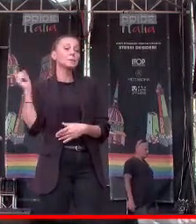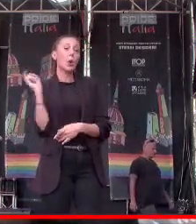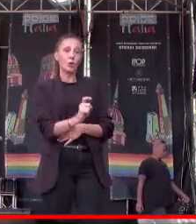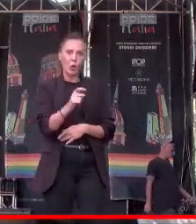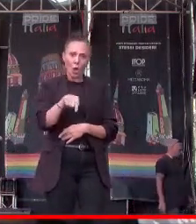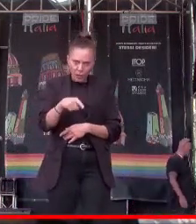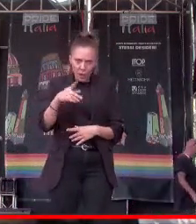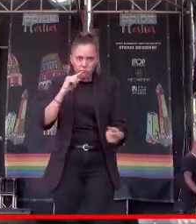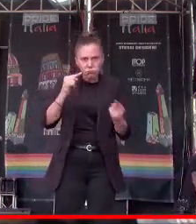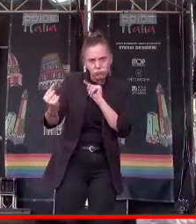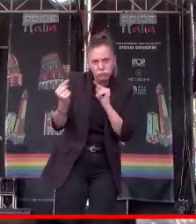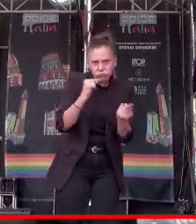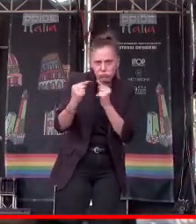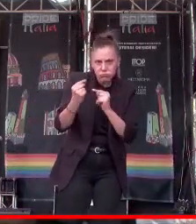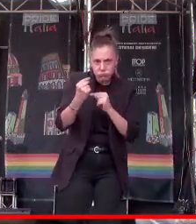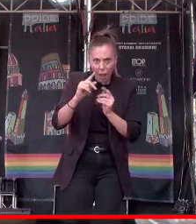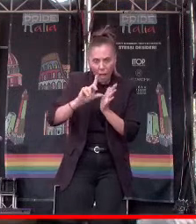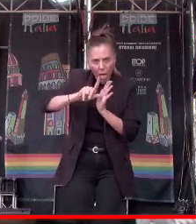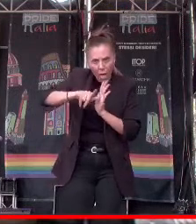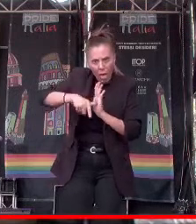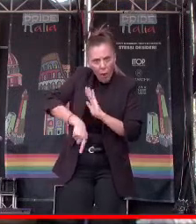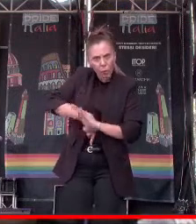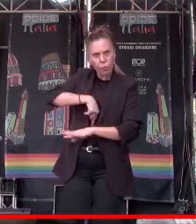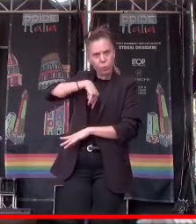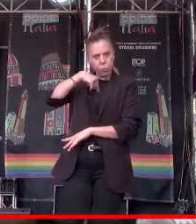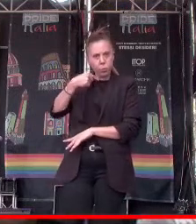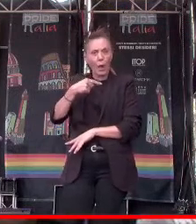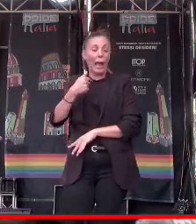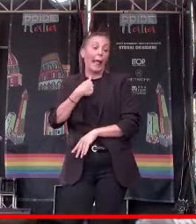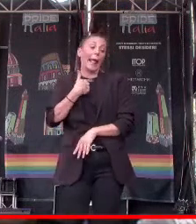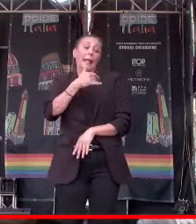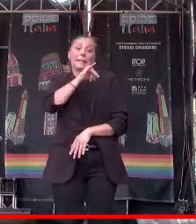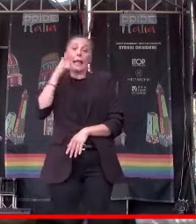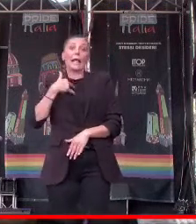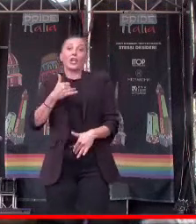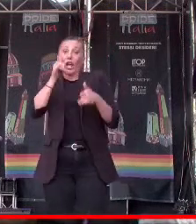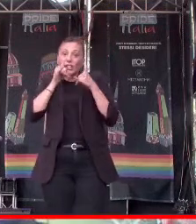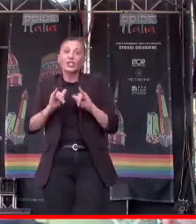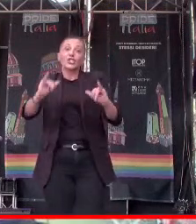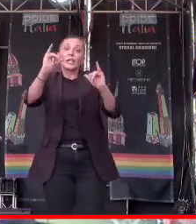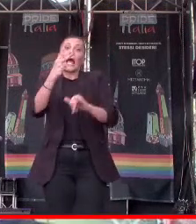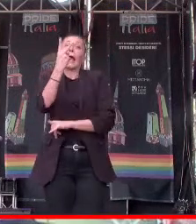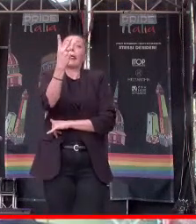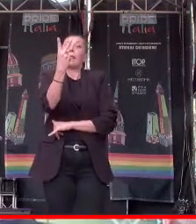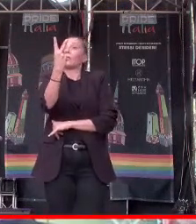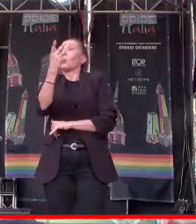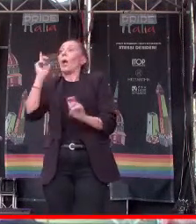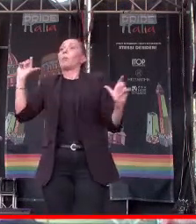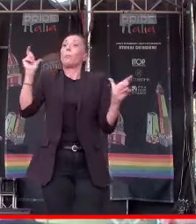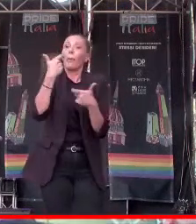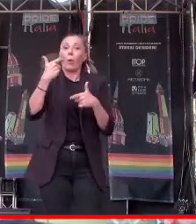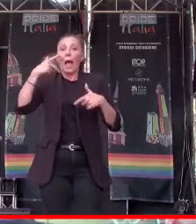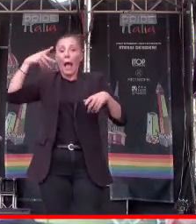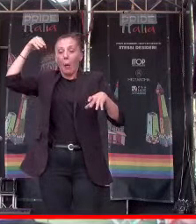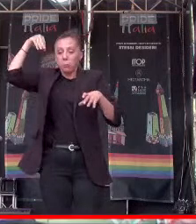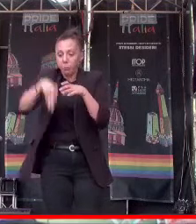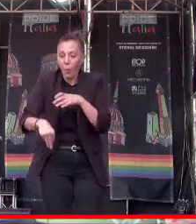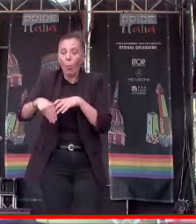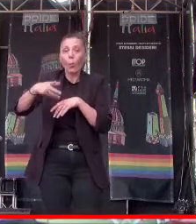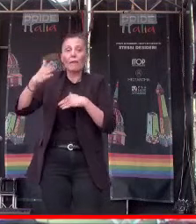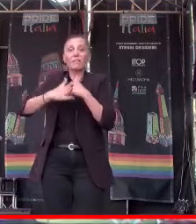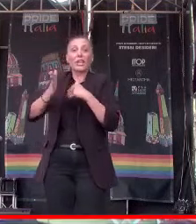show? No, perché avrei altro da fare, ho due cinghiali che mi sono rimasti intrappolati in una buca qui sullo stienzo. Li devo liberare.